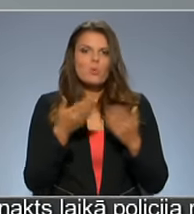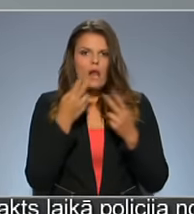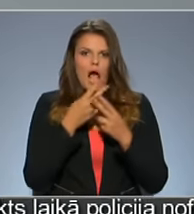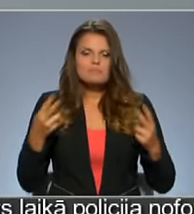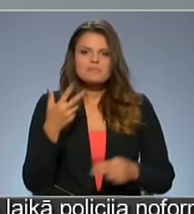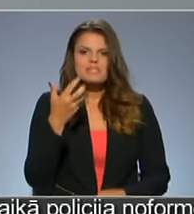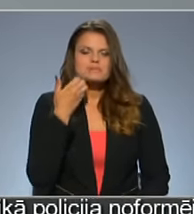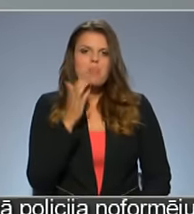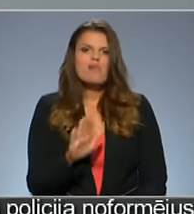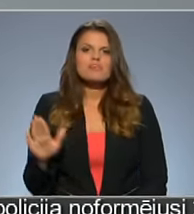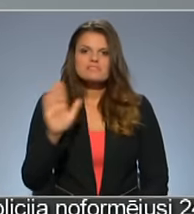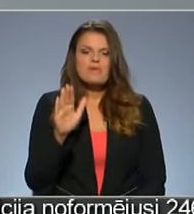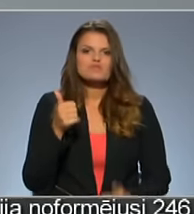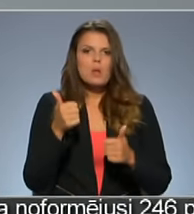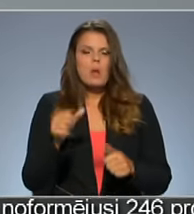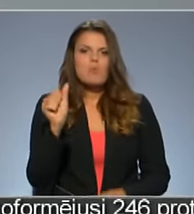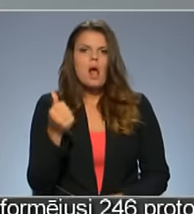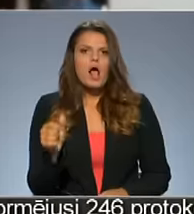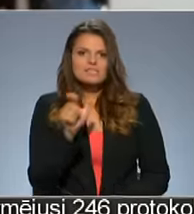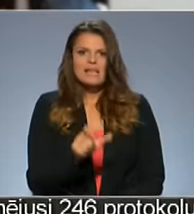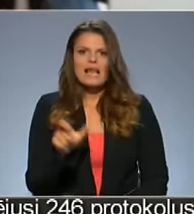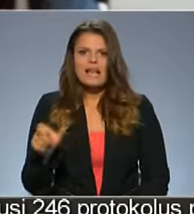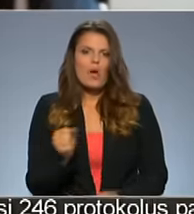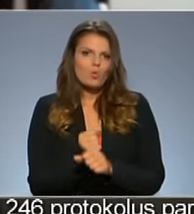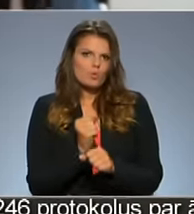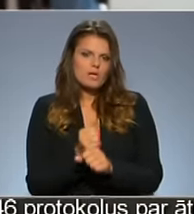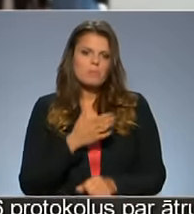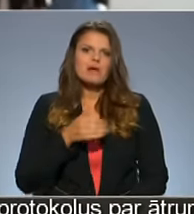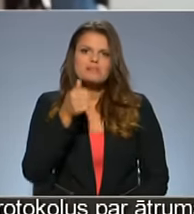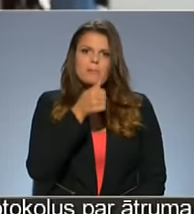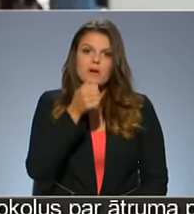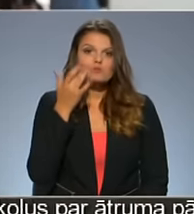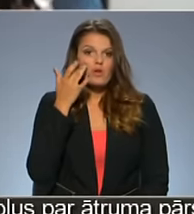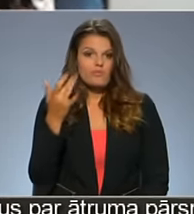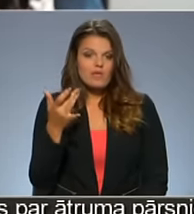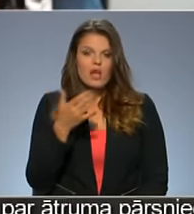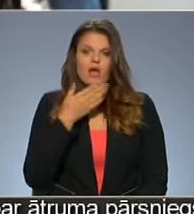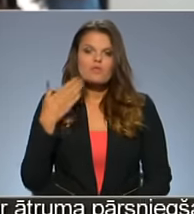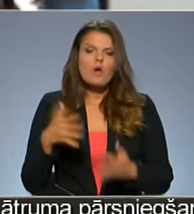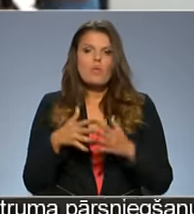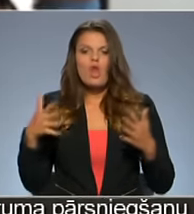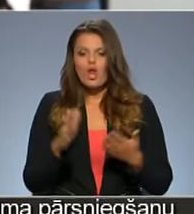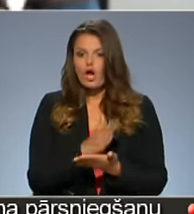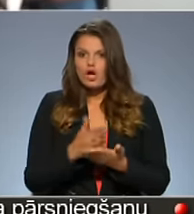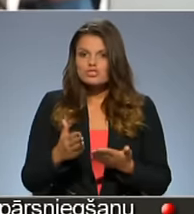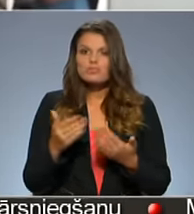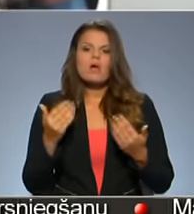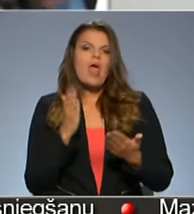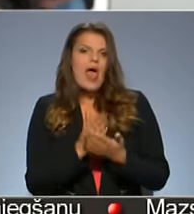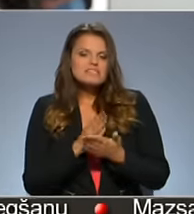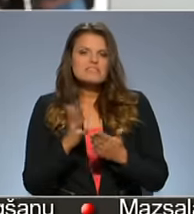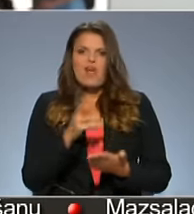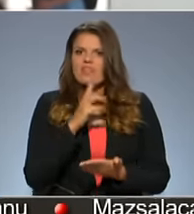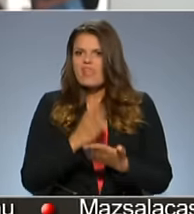trīs Baltijas valstu atzītu mākslinieku darbi. Mans personīgais viedoklis nav liels atšķirības, esi vai neesi